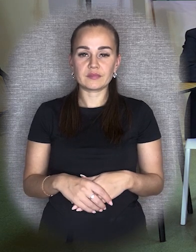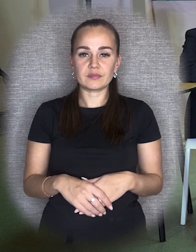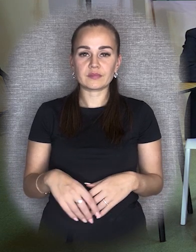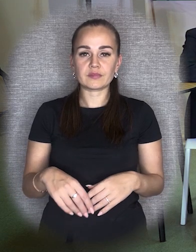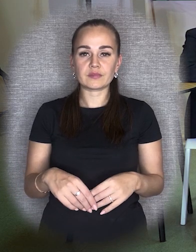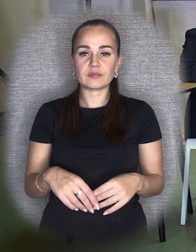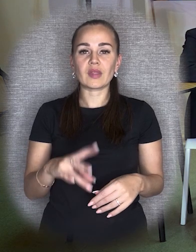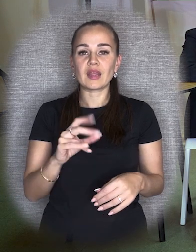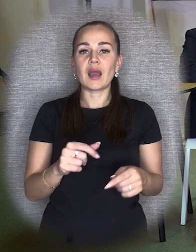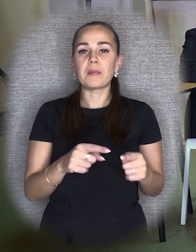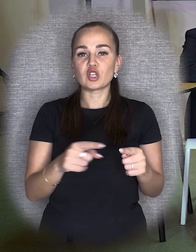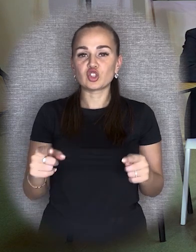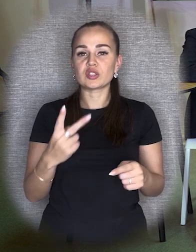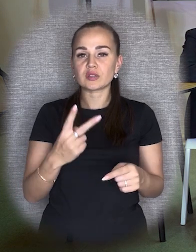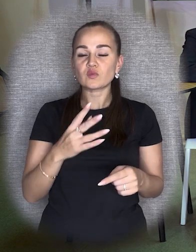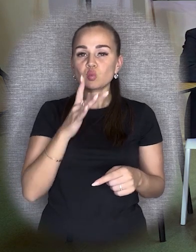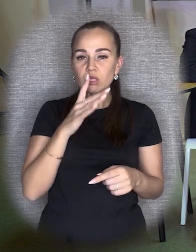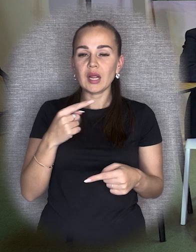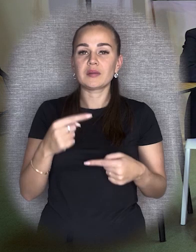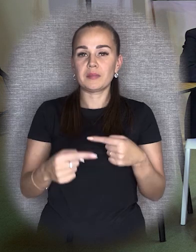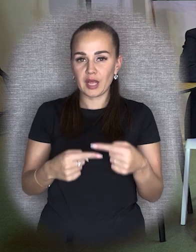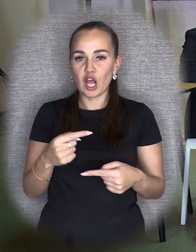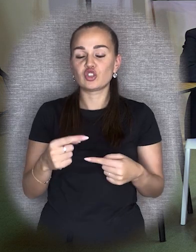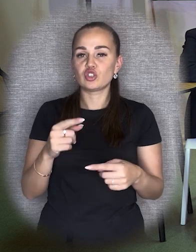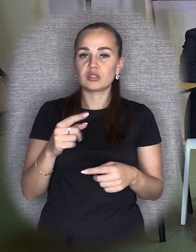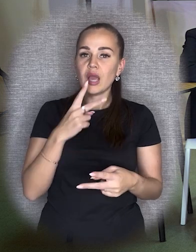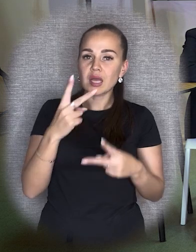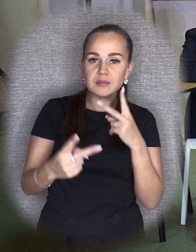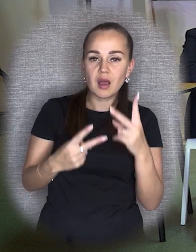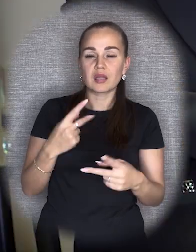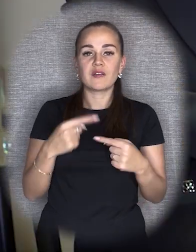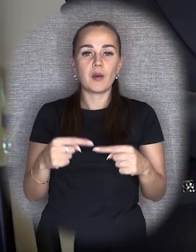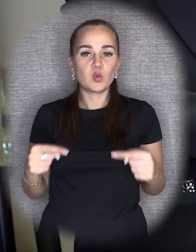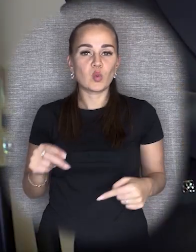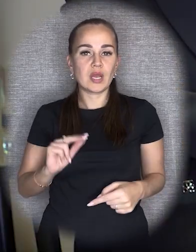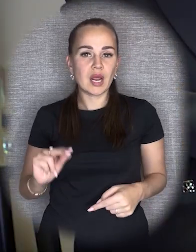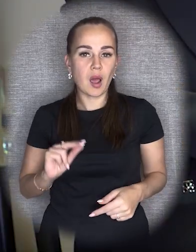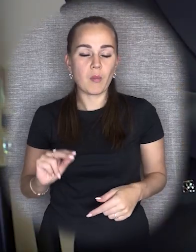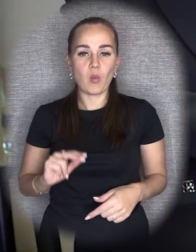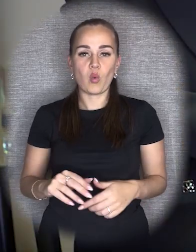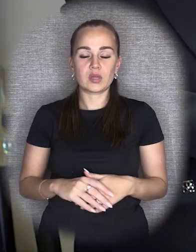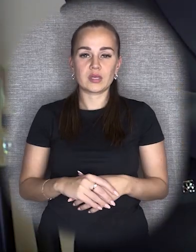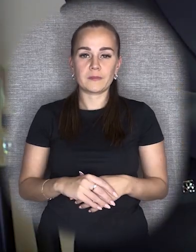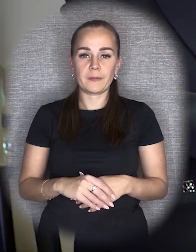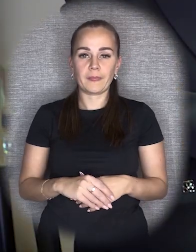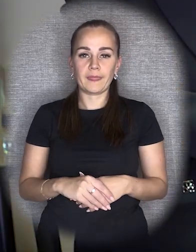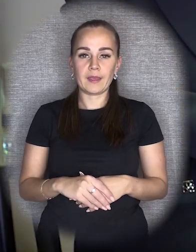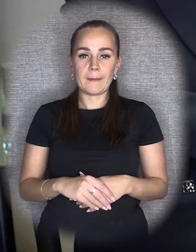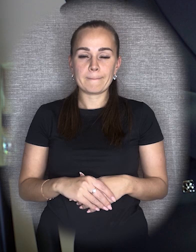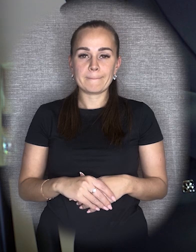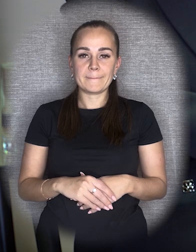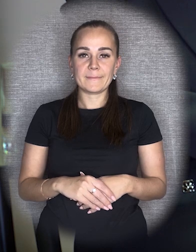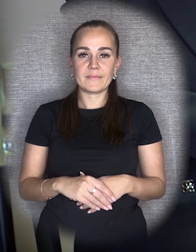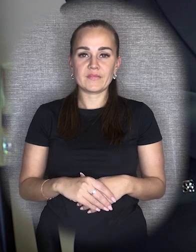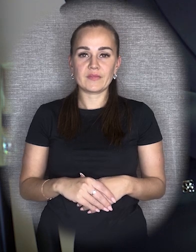2 лет периодически, отсматривая сотни работ, сидя то в Питере, то у меня в кабинете в